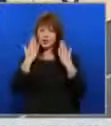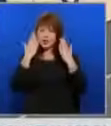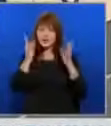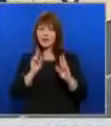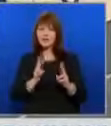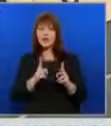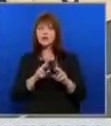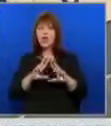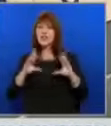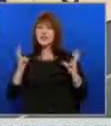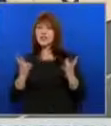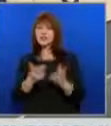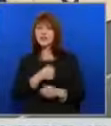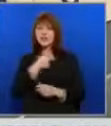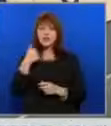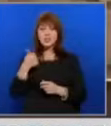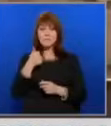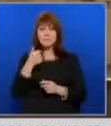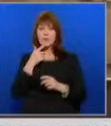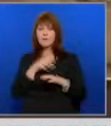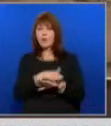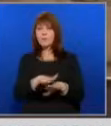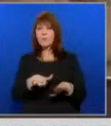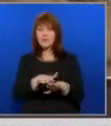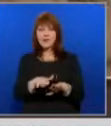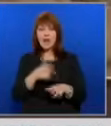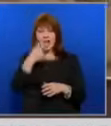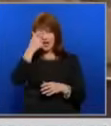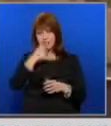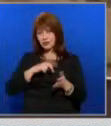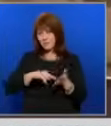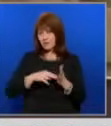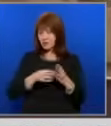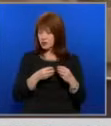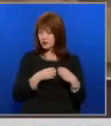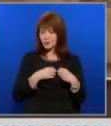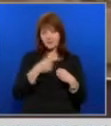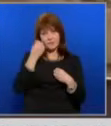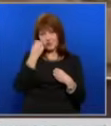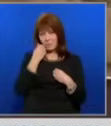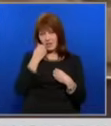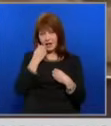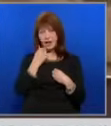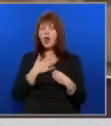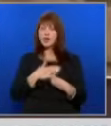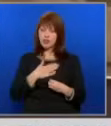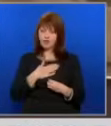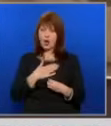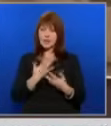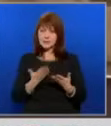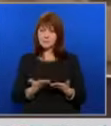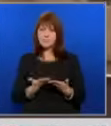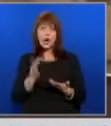е световен шампион по плуване за трансплантирани. В личен план се чувствам добре, общо взето, така доволен съм,